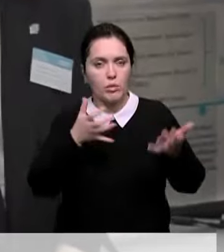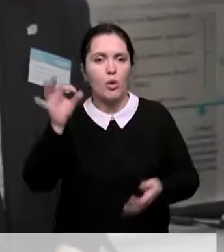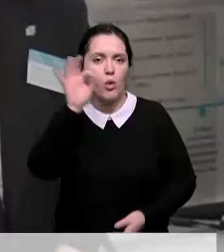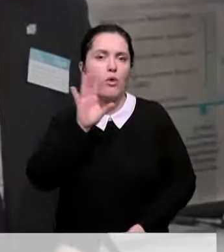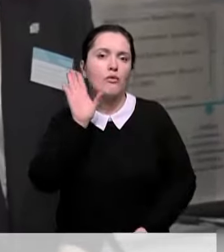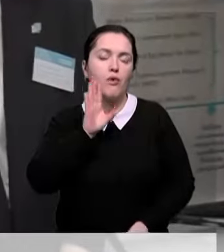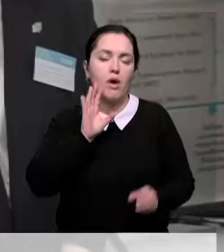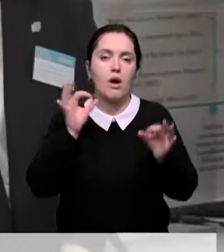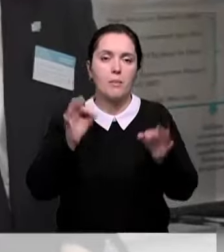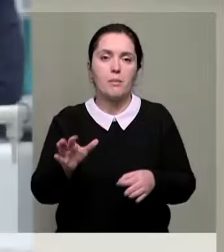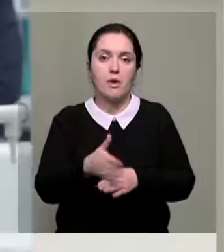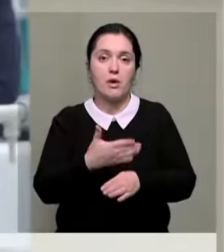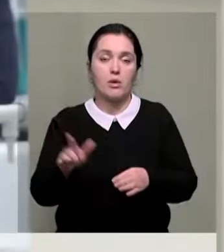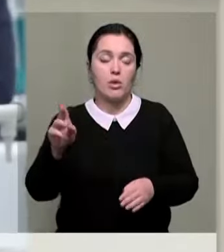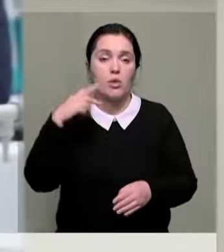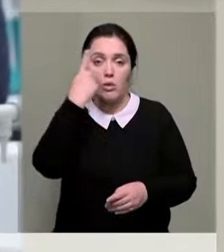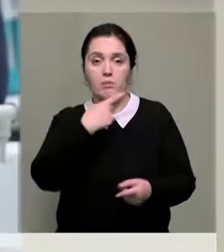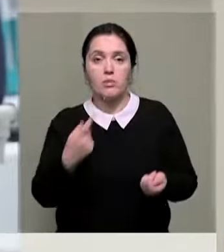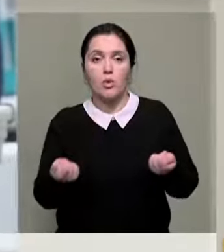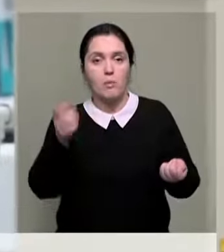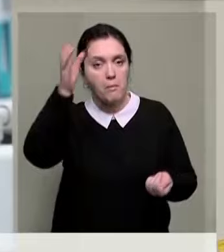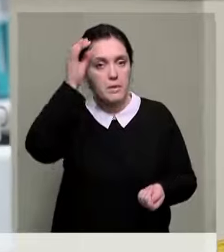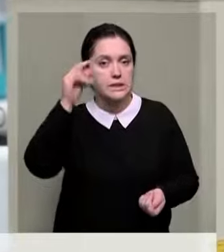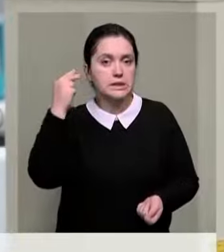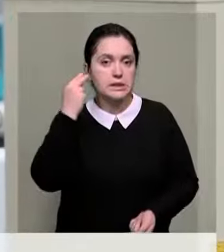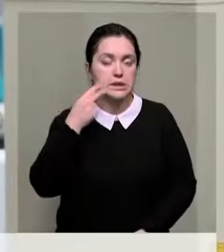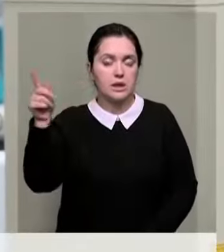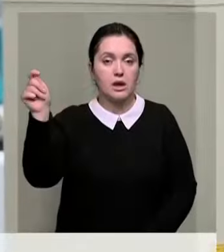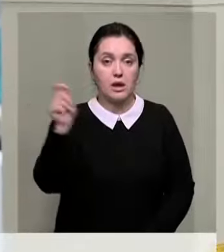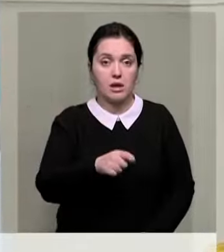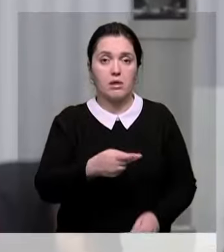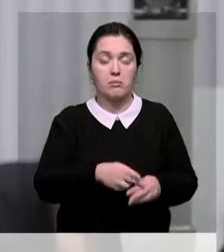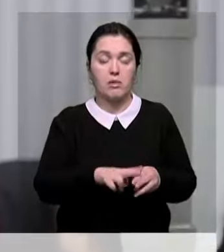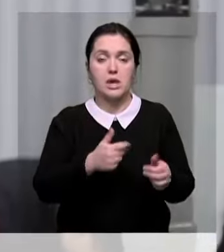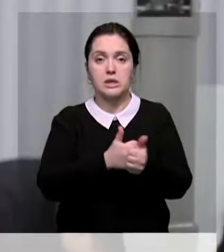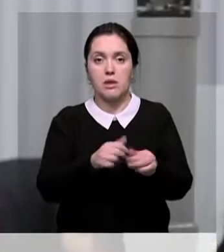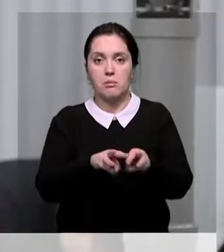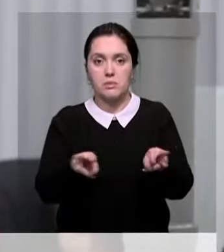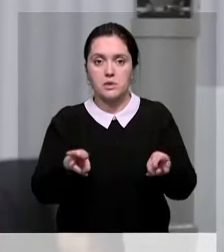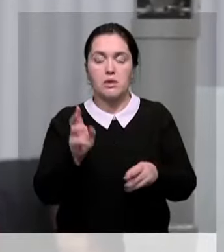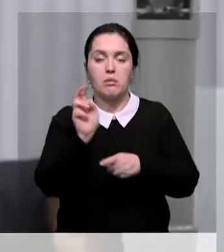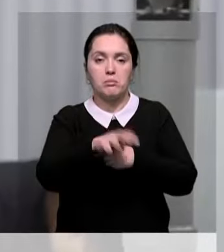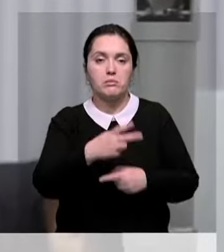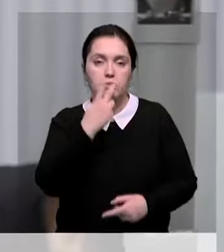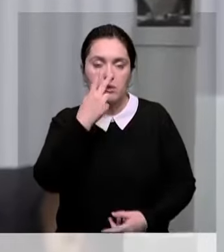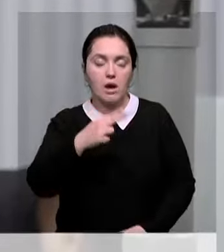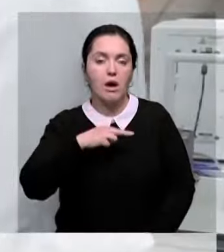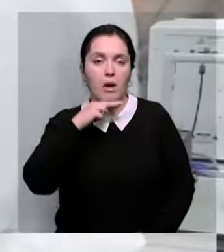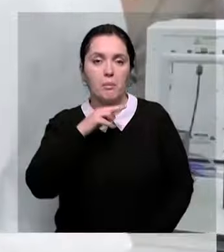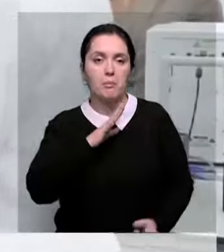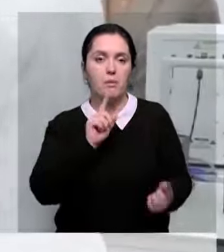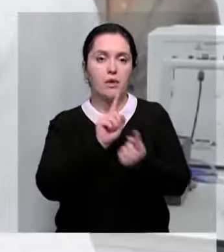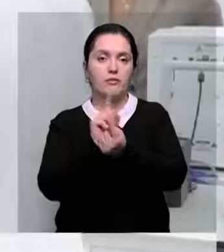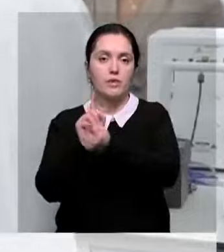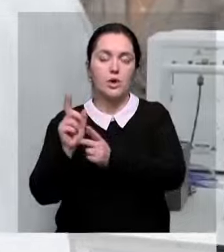под руководством профессора из Китая. Заместитель премьер-министра страны посетила лаборатории университета. Тамара Дусенова встретилась со студентами,